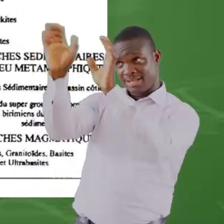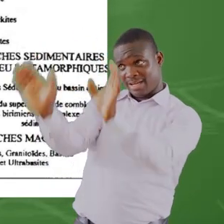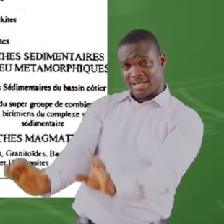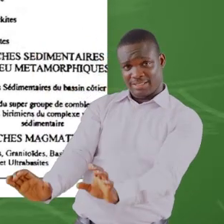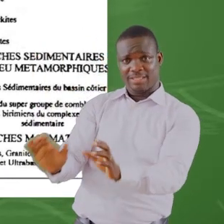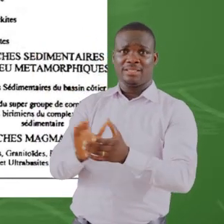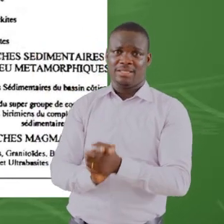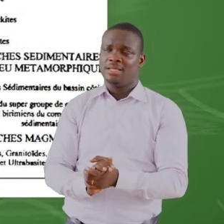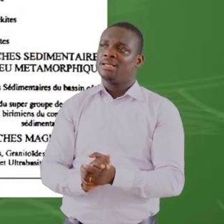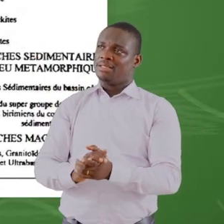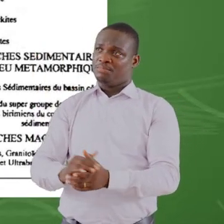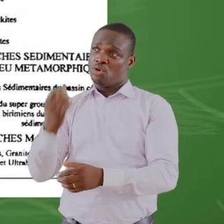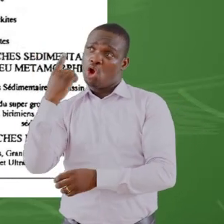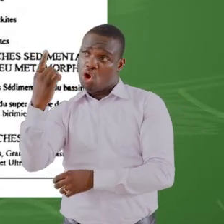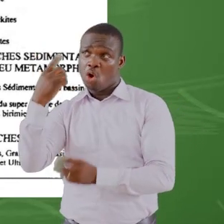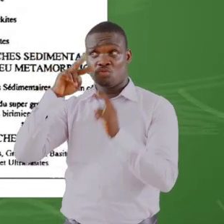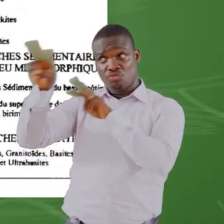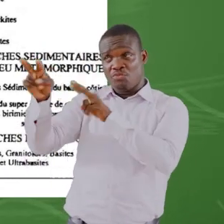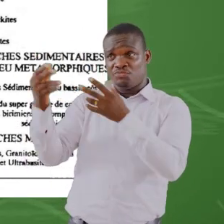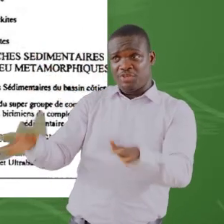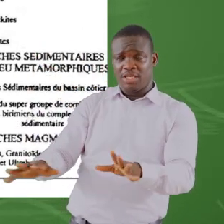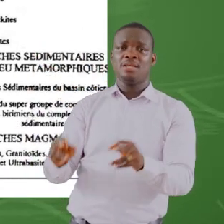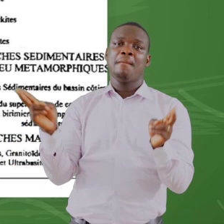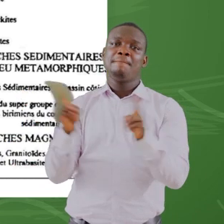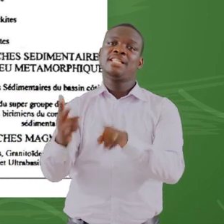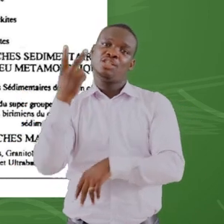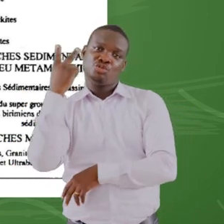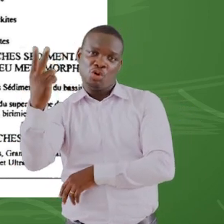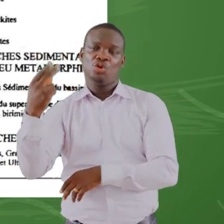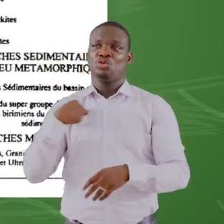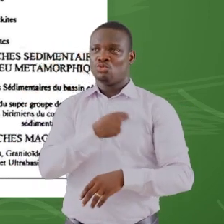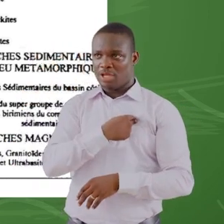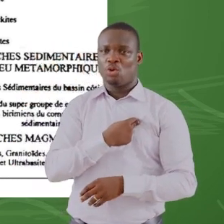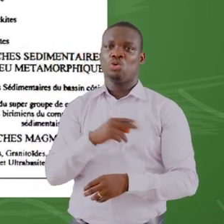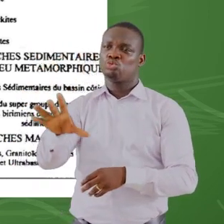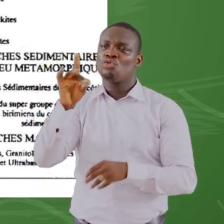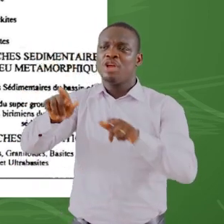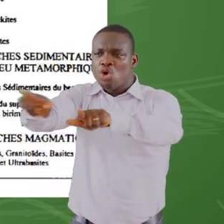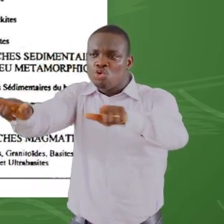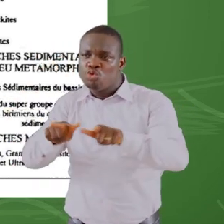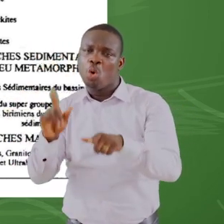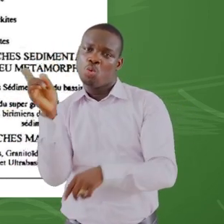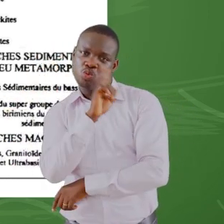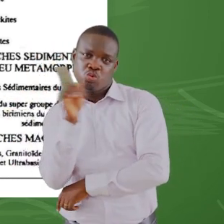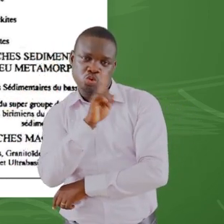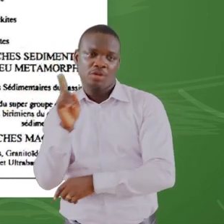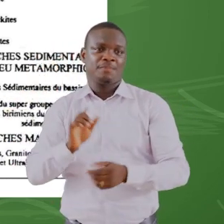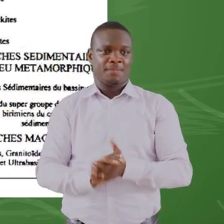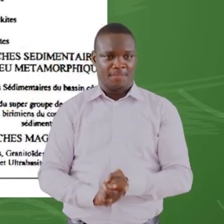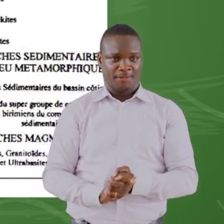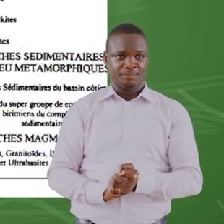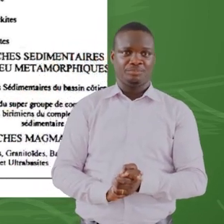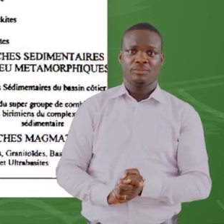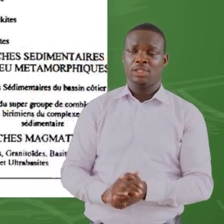allons localiser les principales ressources minières de la Côte d'Ivoire et déterminer